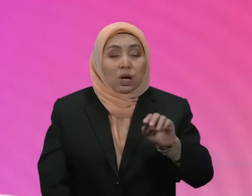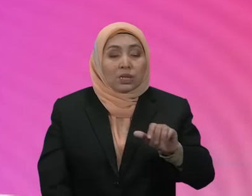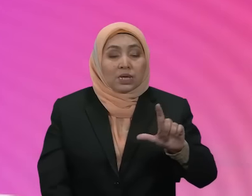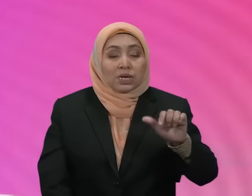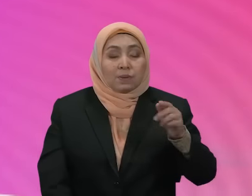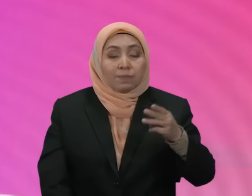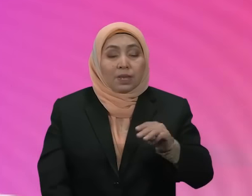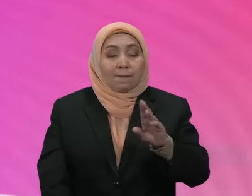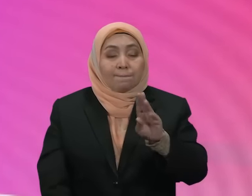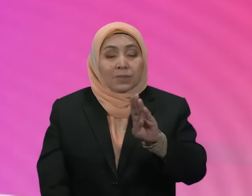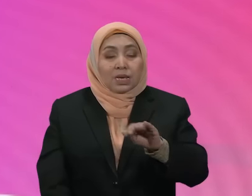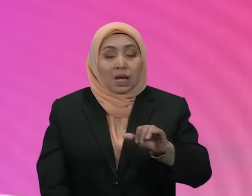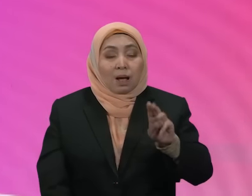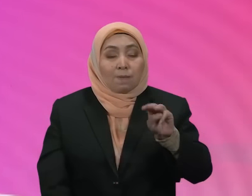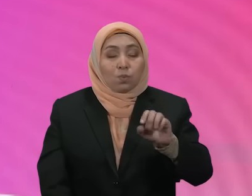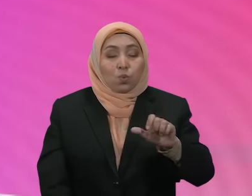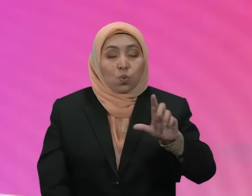Bi'amwalihim.